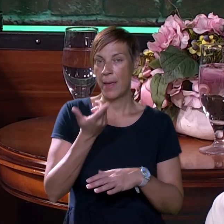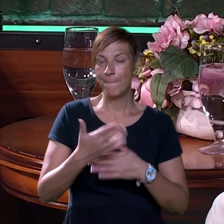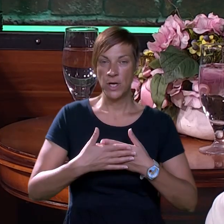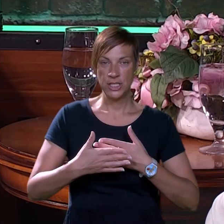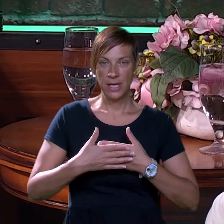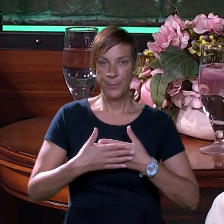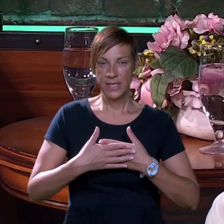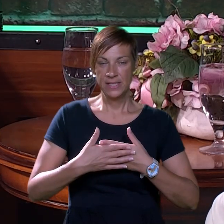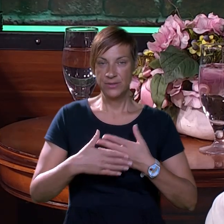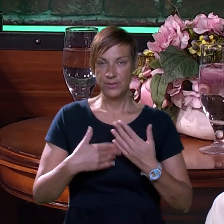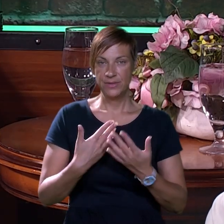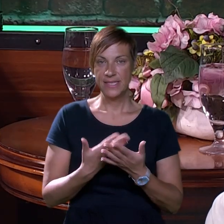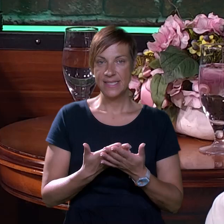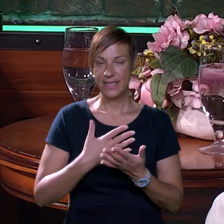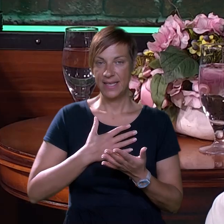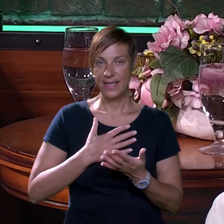Božje prisutnosti.